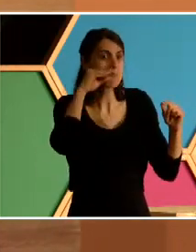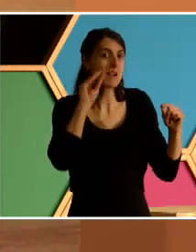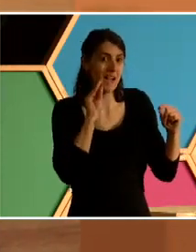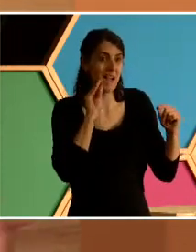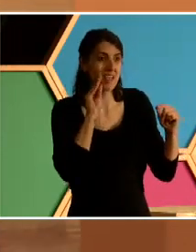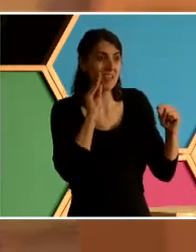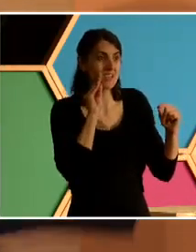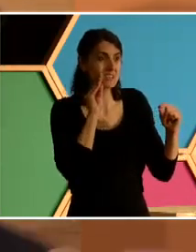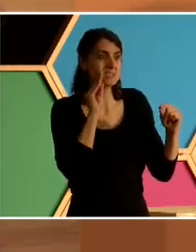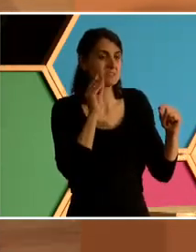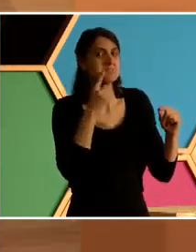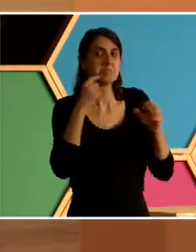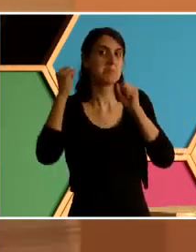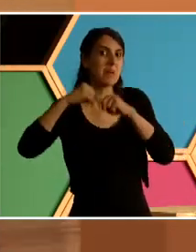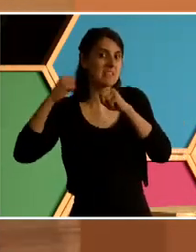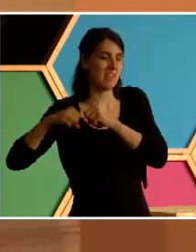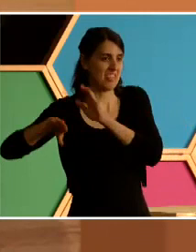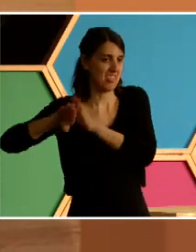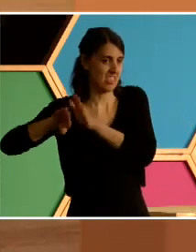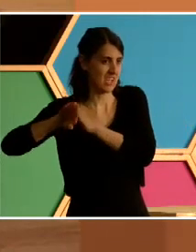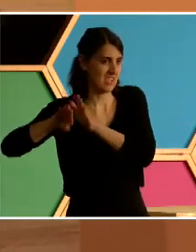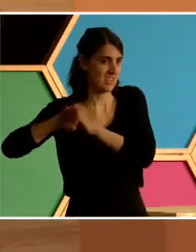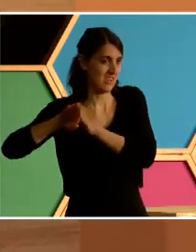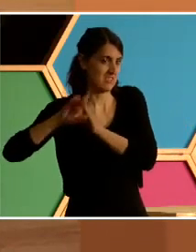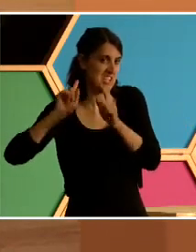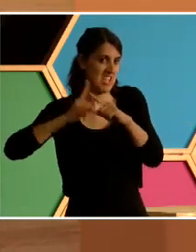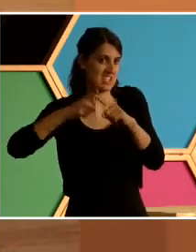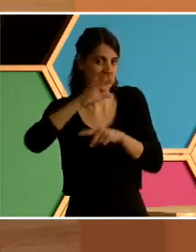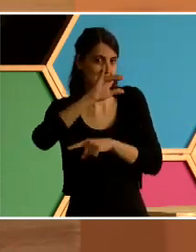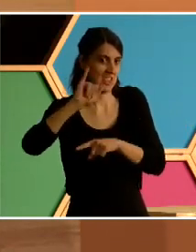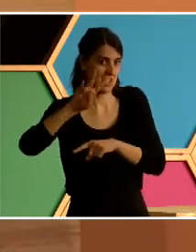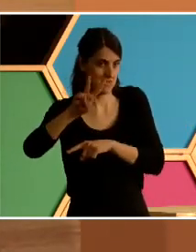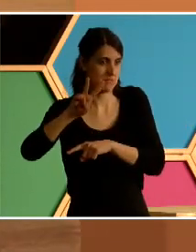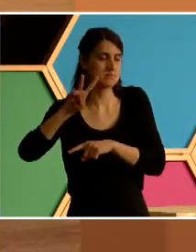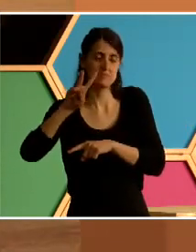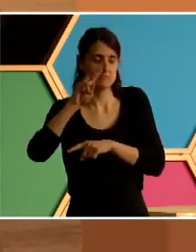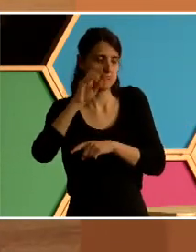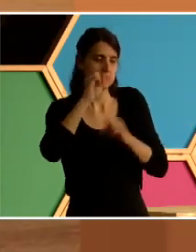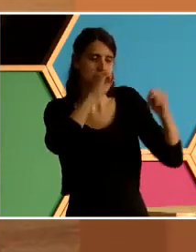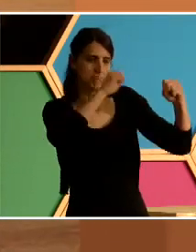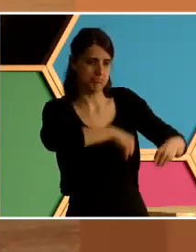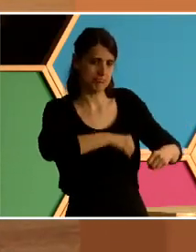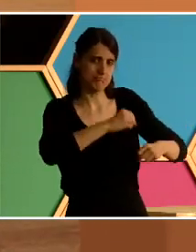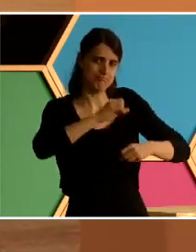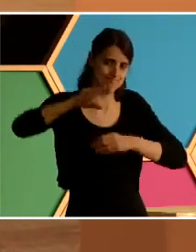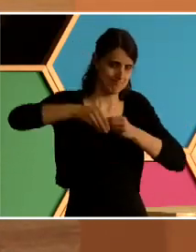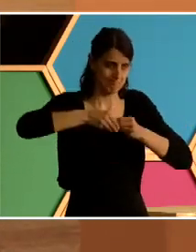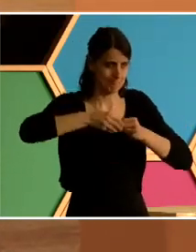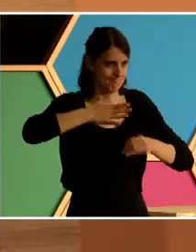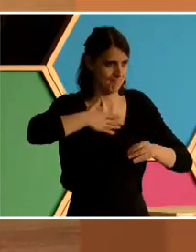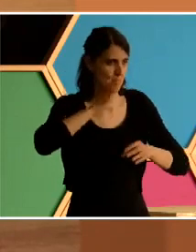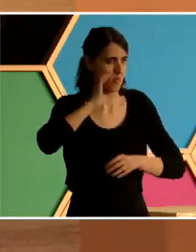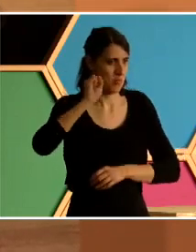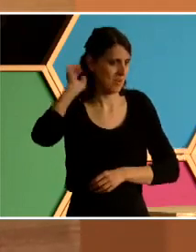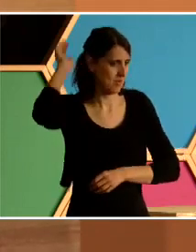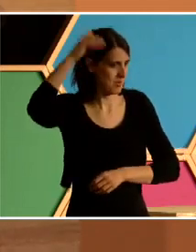de parlar de seguir pactant amb la dreta, en aquest cas amb l'antiga Convergència i Unió, i realment es plantegi poder sumar-se a un govern